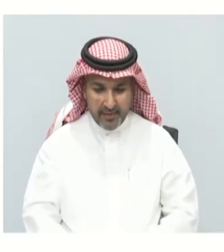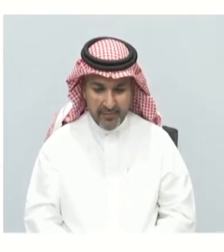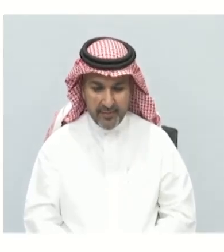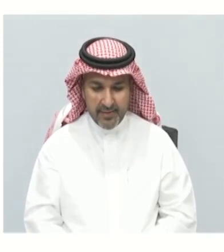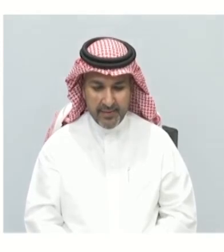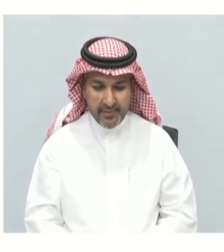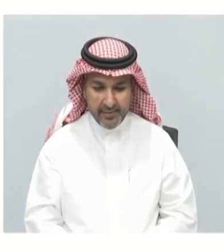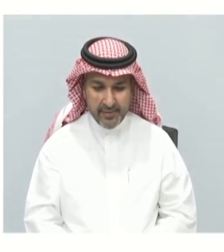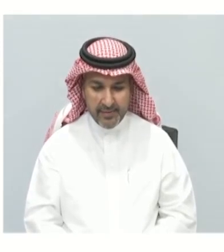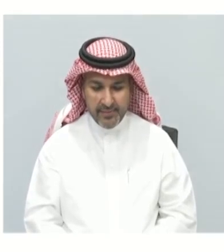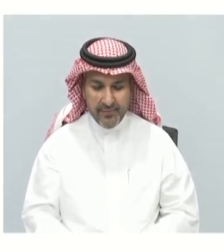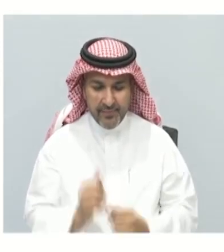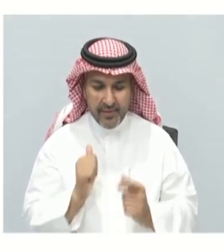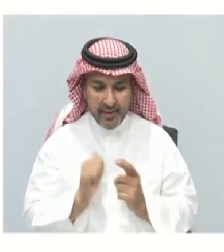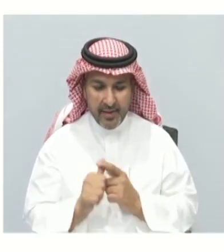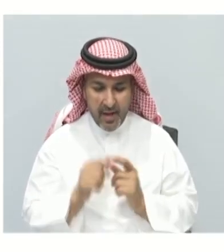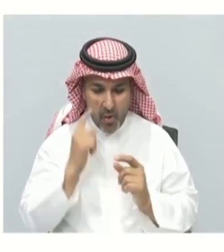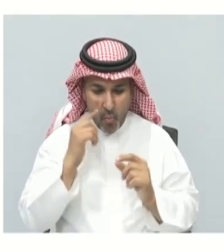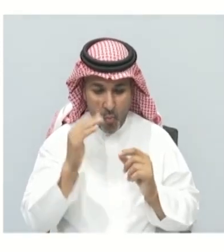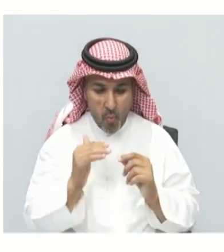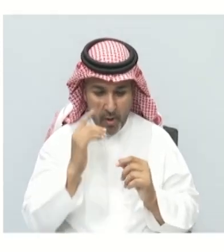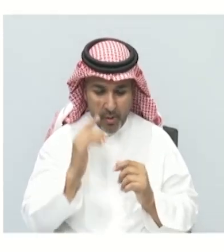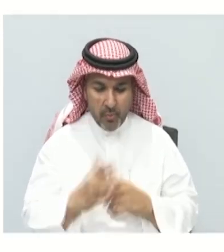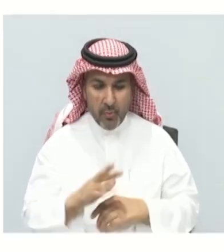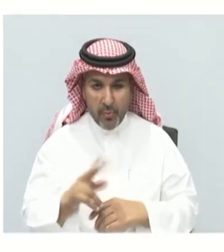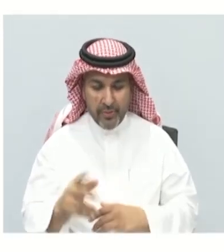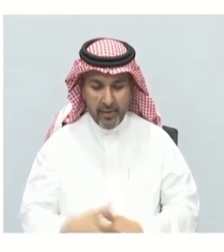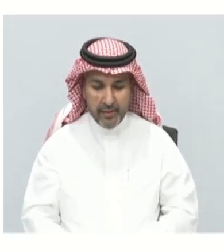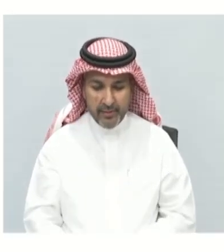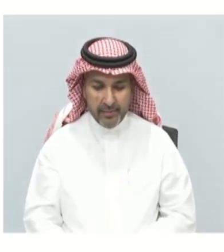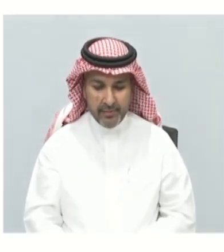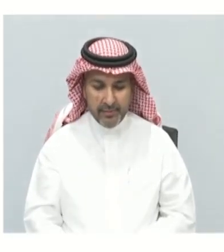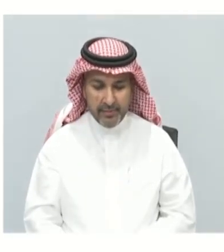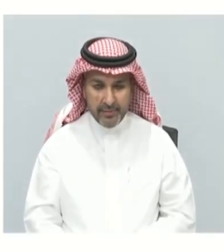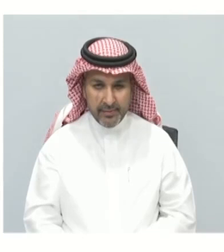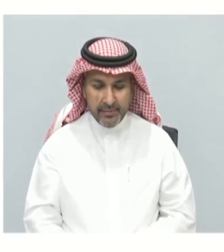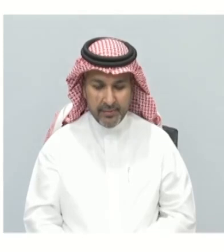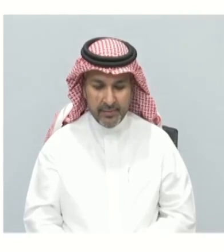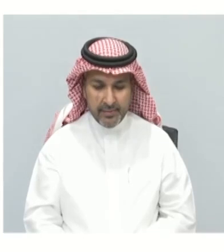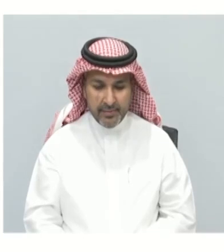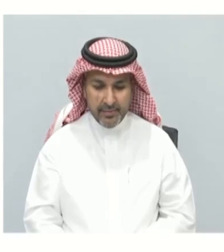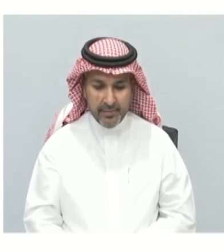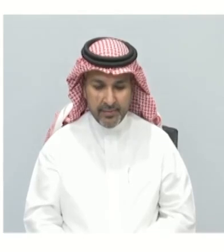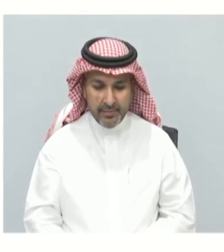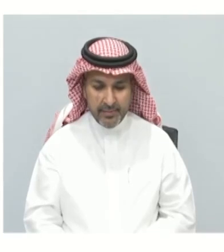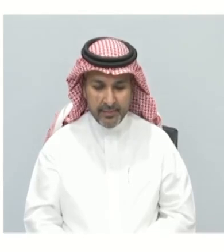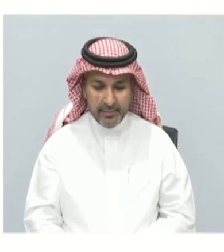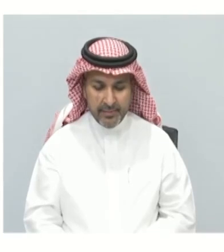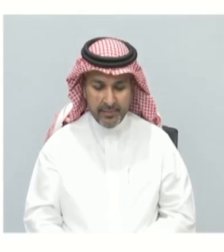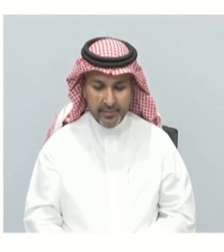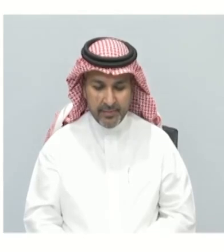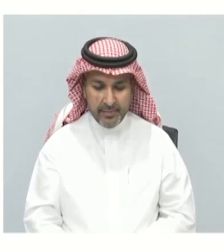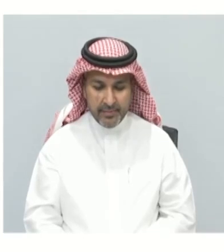كيف سنحلل هذه التجربه هذه النقاط يبدون لي مثل النقاط التي حصلنا عليها قبل قليل من خلال التجربه يقول لك النقاط على الشريط